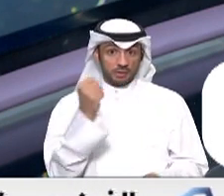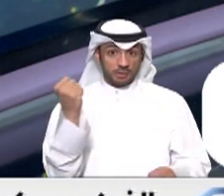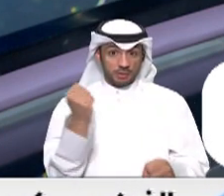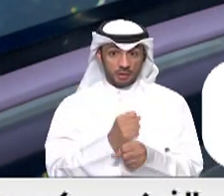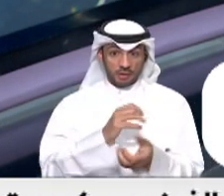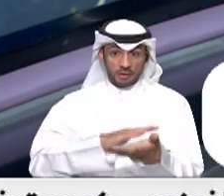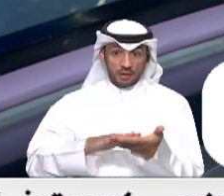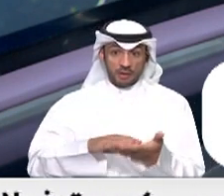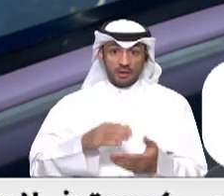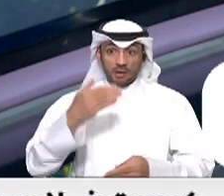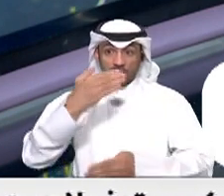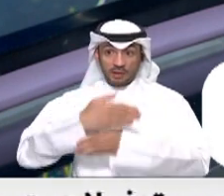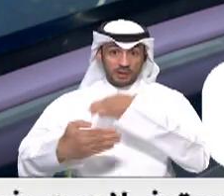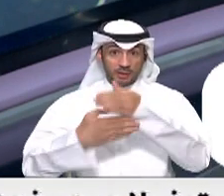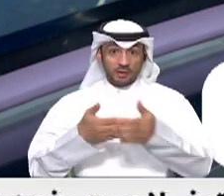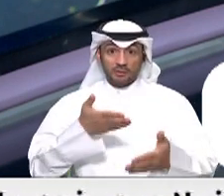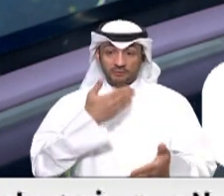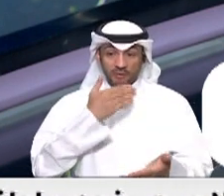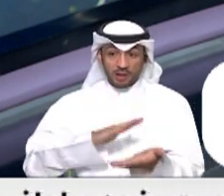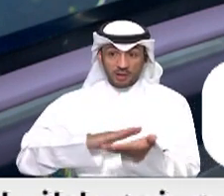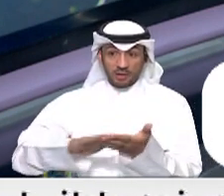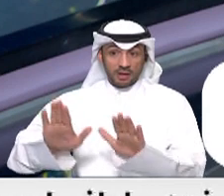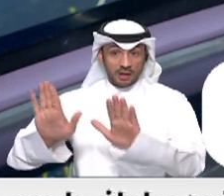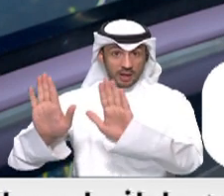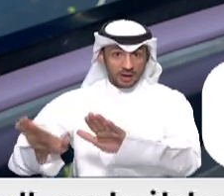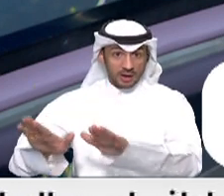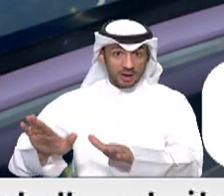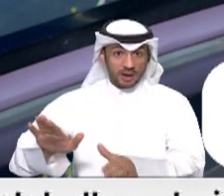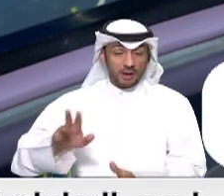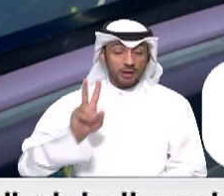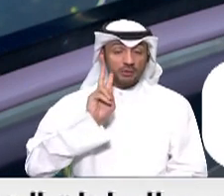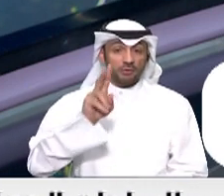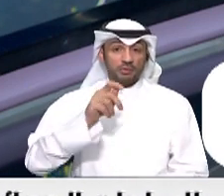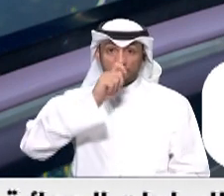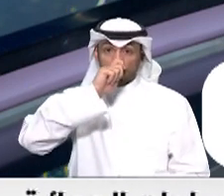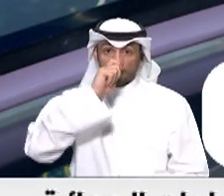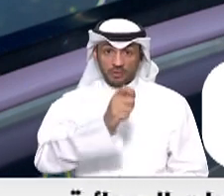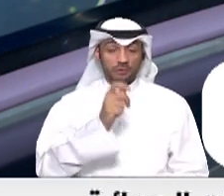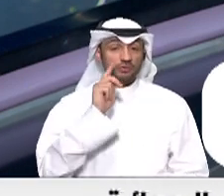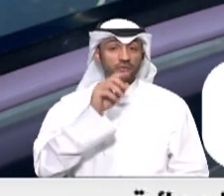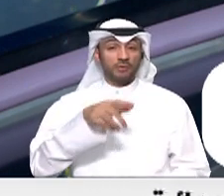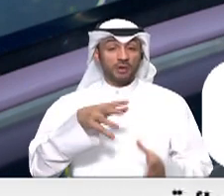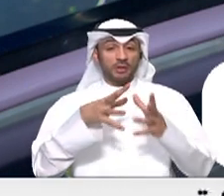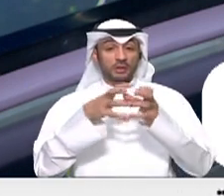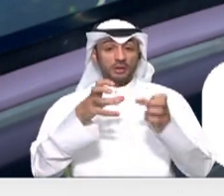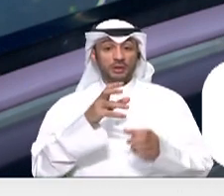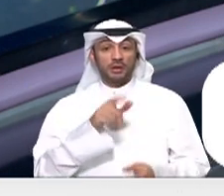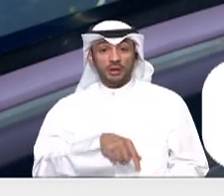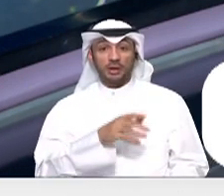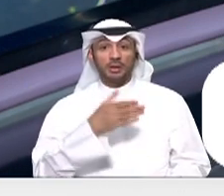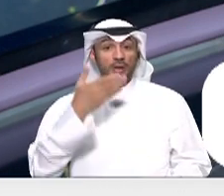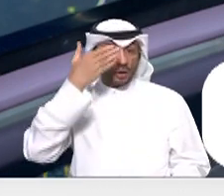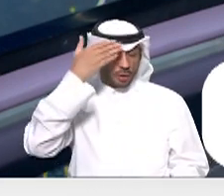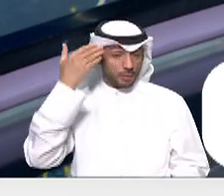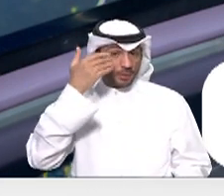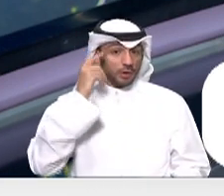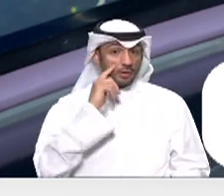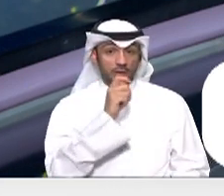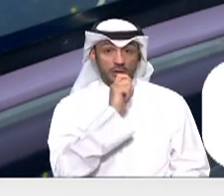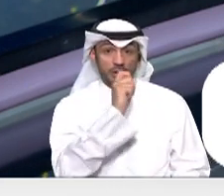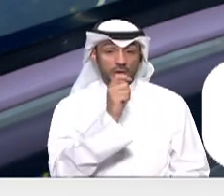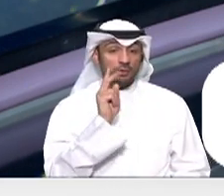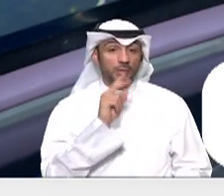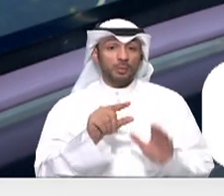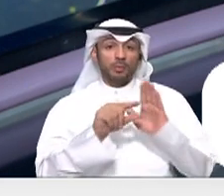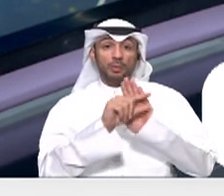دون استغلالها لفترات زمنيه طويله كاميرا النشره الاقتصاديه التقت المختصين بهذا الشان لتبيان